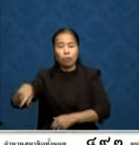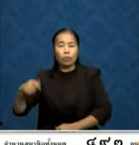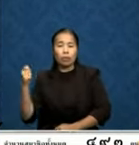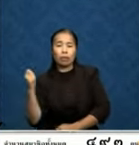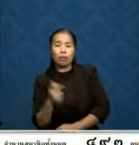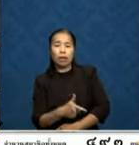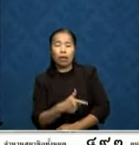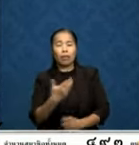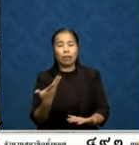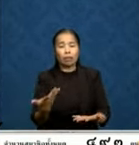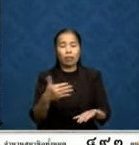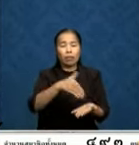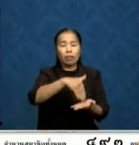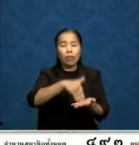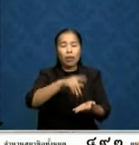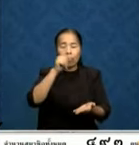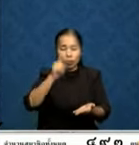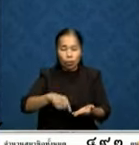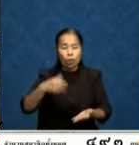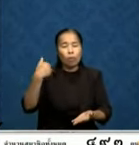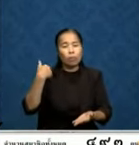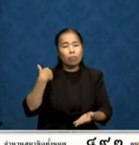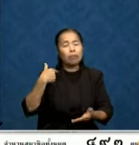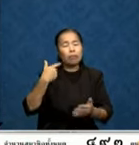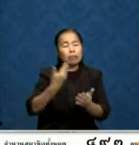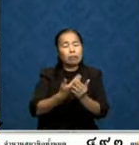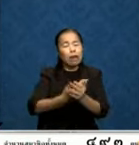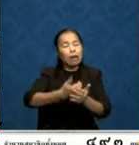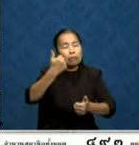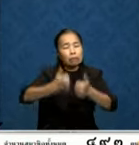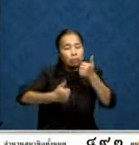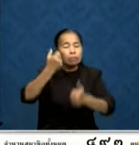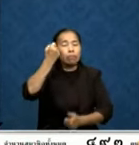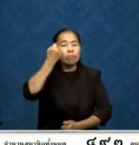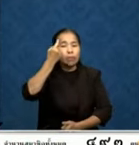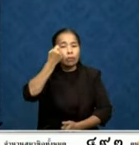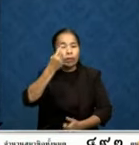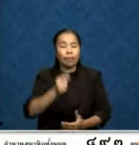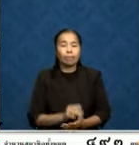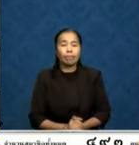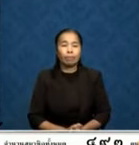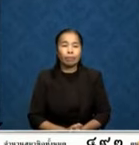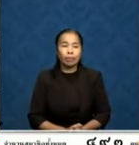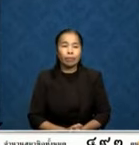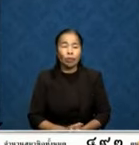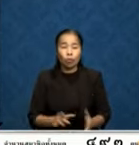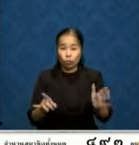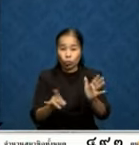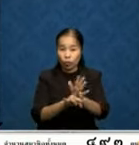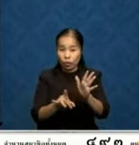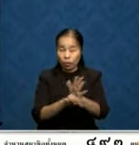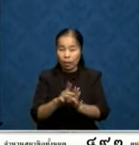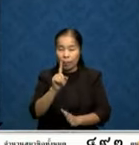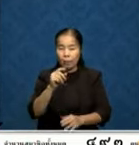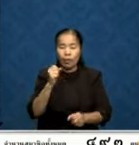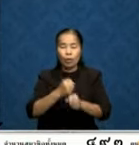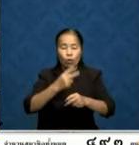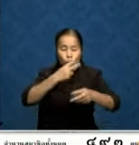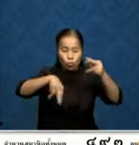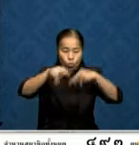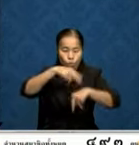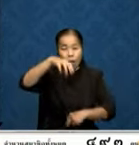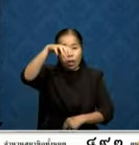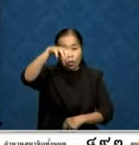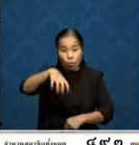ดังนั้นเนี่ยมันจึงต้องมีการควรจะต้องมีการแข่งขันราคาด้วยนะครับประเด็นสุดท้ายครับในการกำกับโรงไฟฟ้านะ